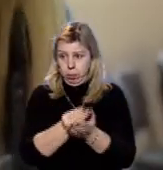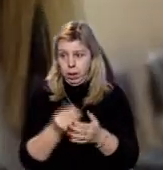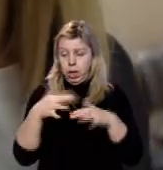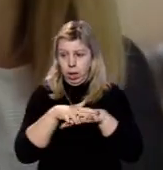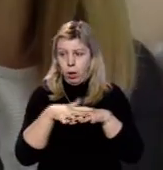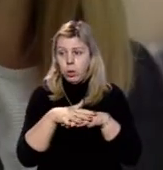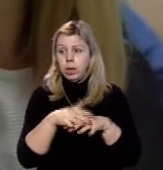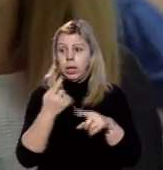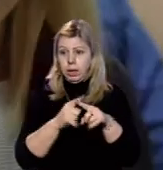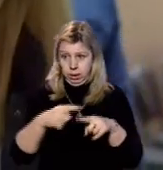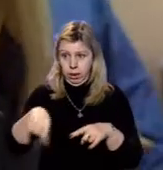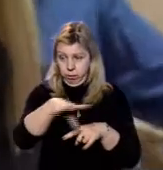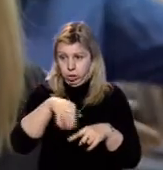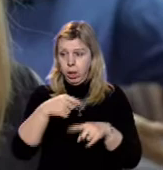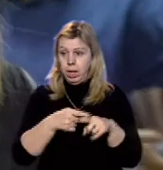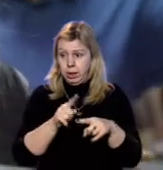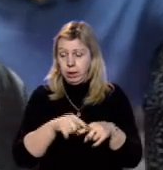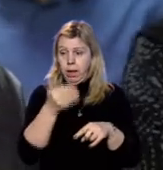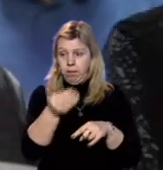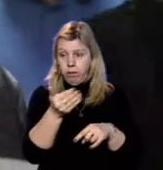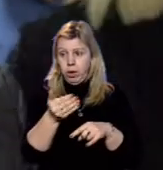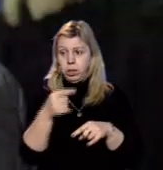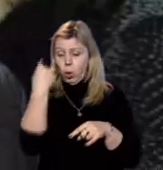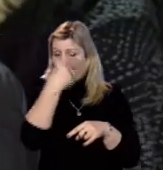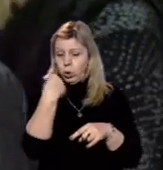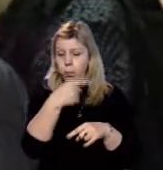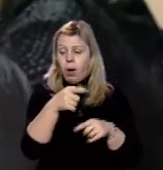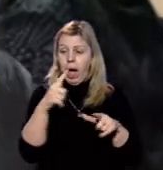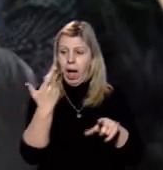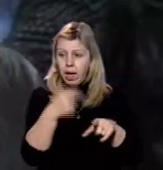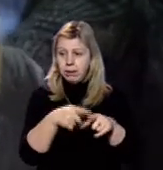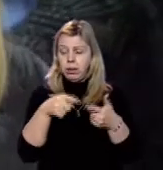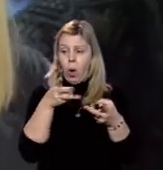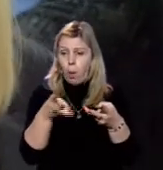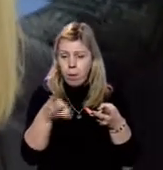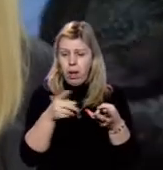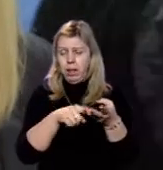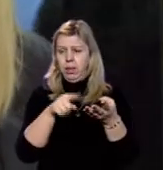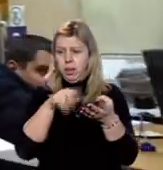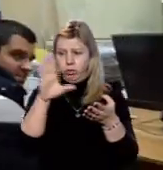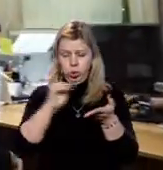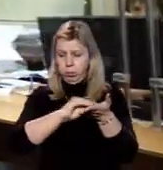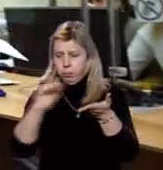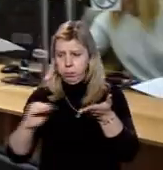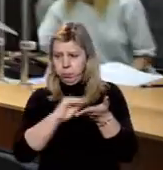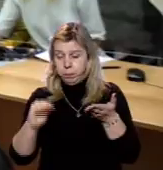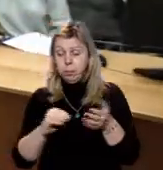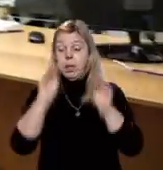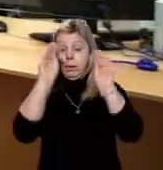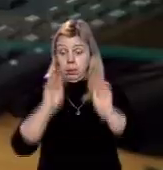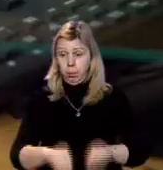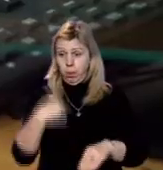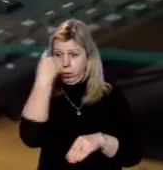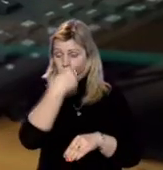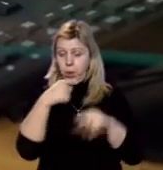рахунку. Да. Так, і це от все мені це ваш потрібно. Особовий рахунок по газу це і опалення так само виводити сюди. Заповнену